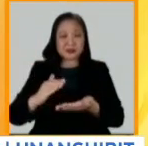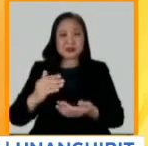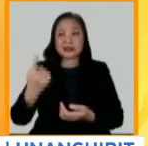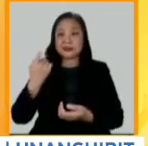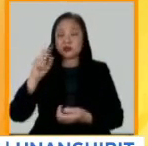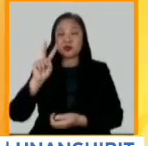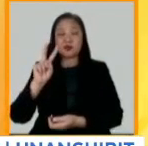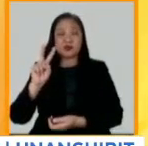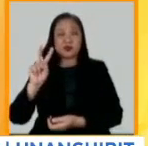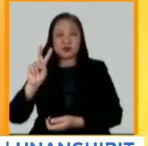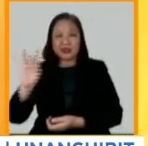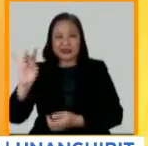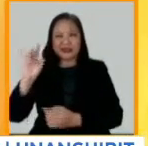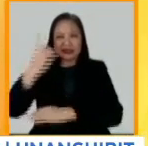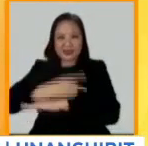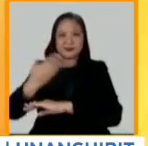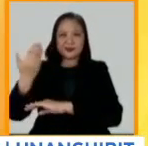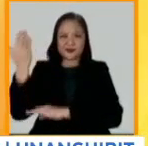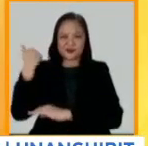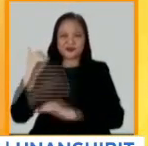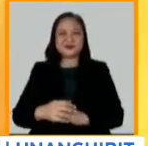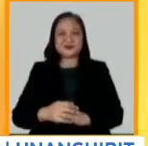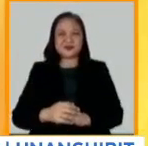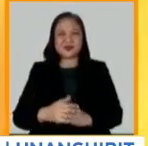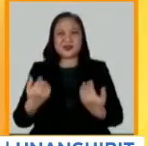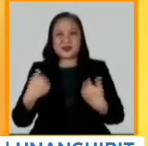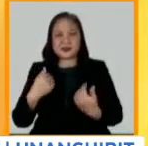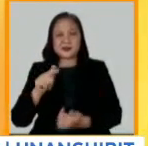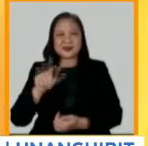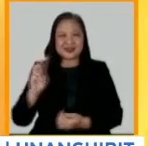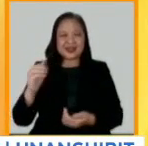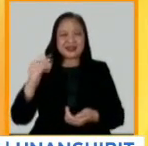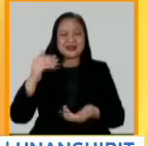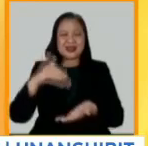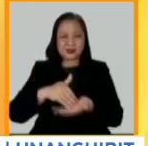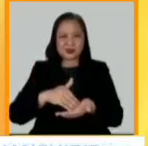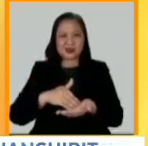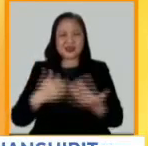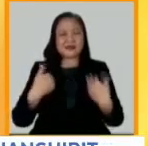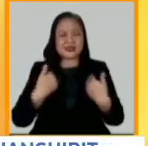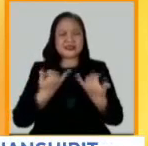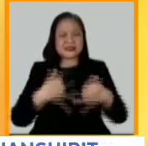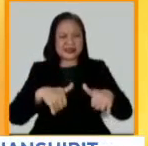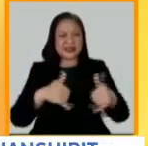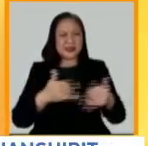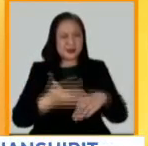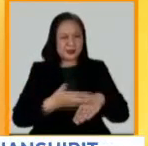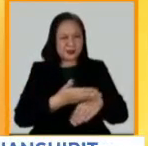naman sa 176,053 ang active cases o mga nagpapagaling sa sakit. Ikalawang sunod na araw na yan na mas mababa